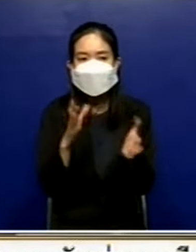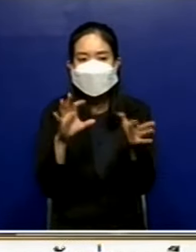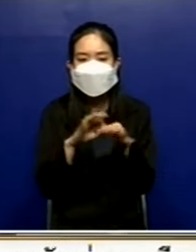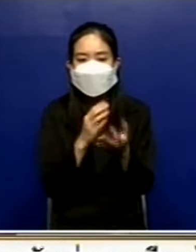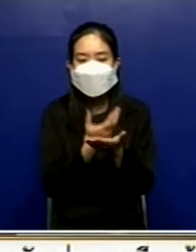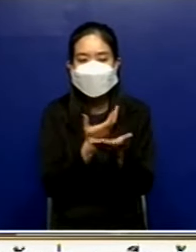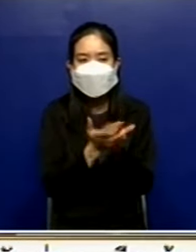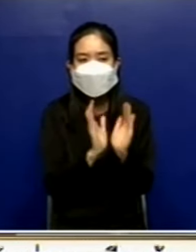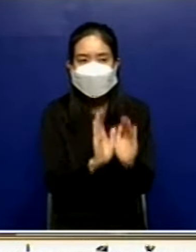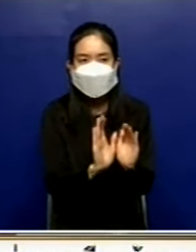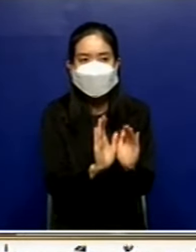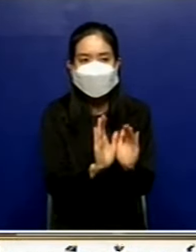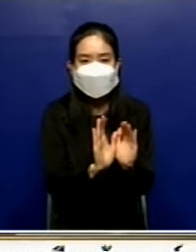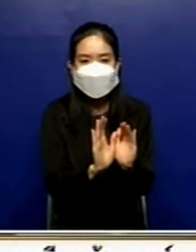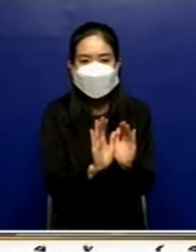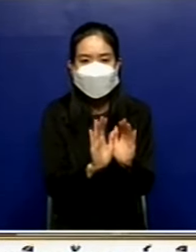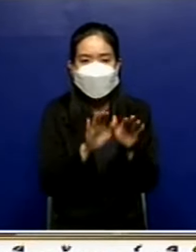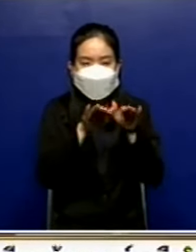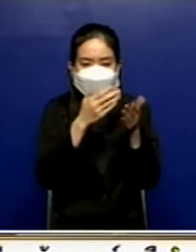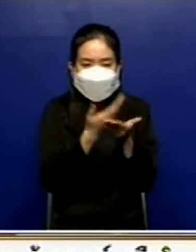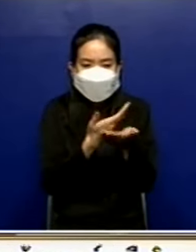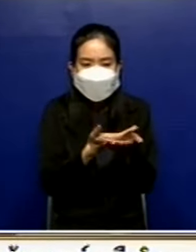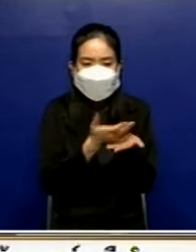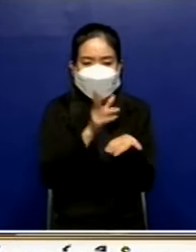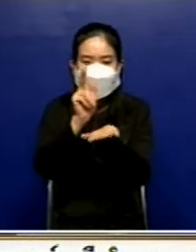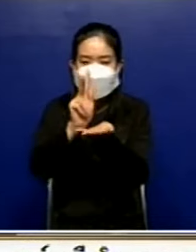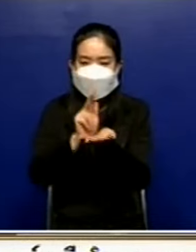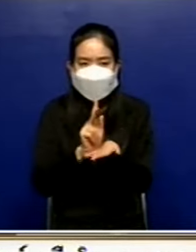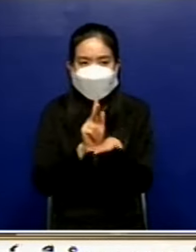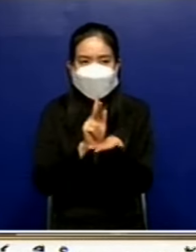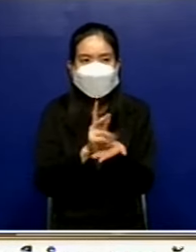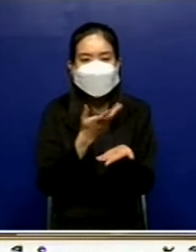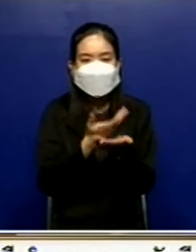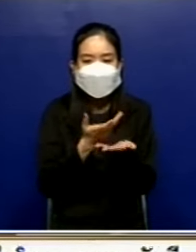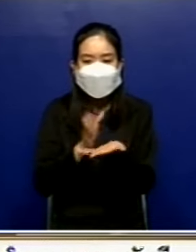ididididid